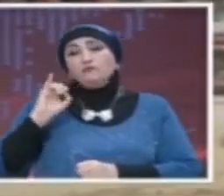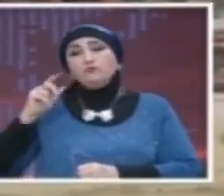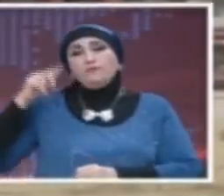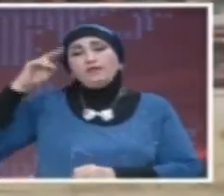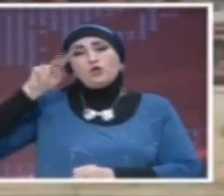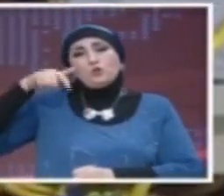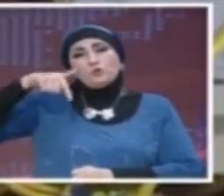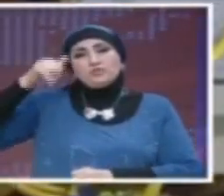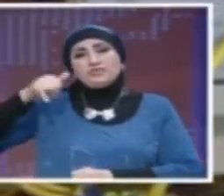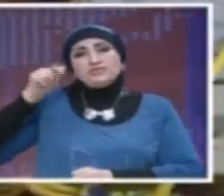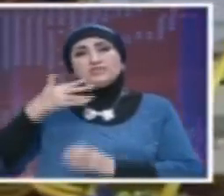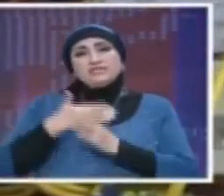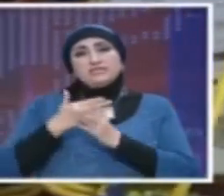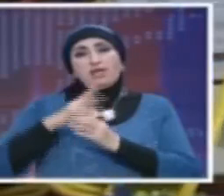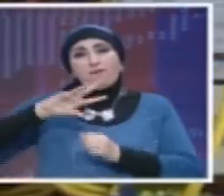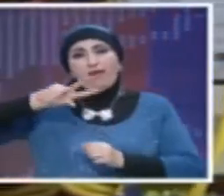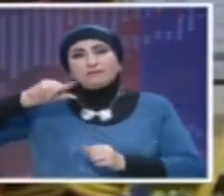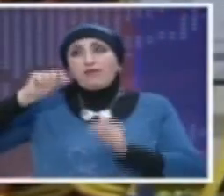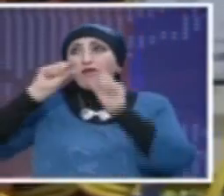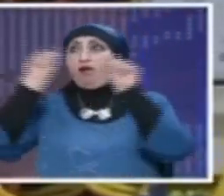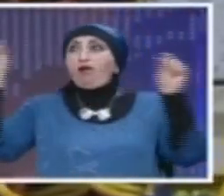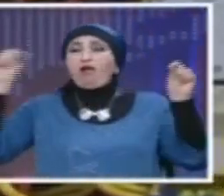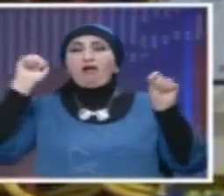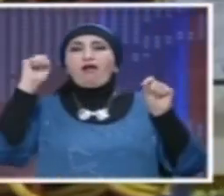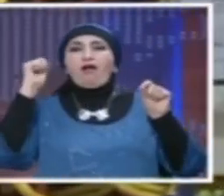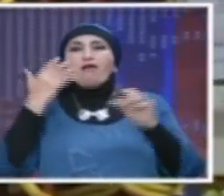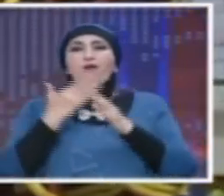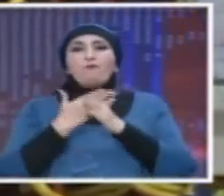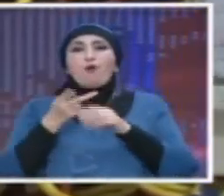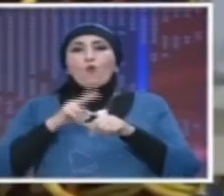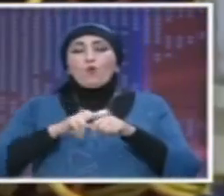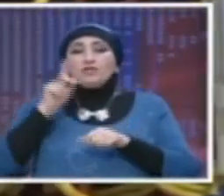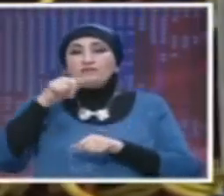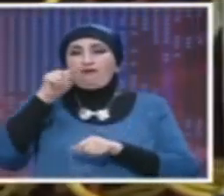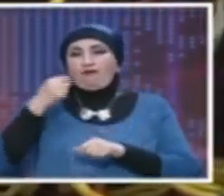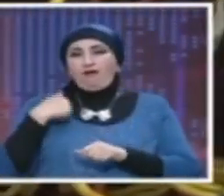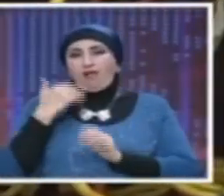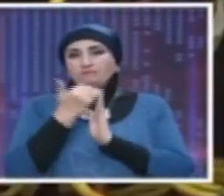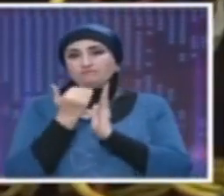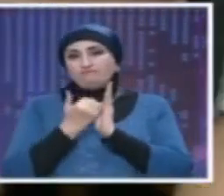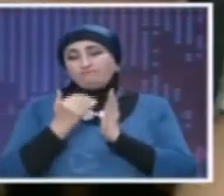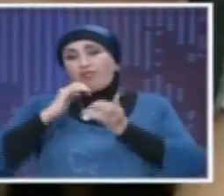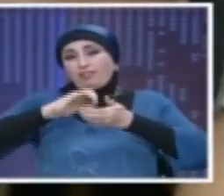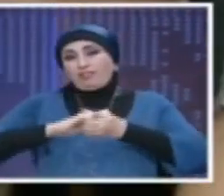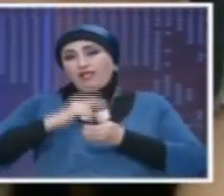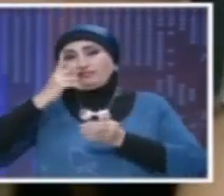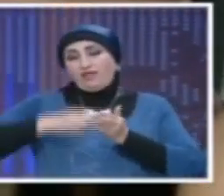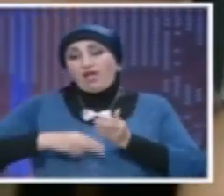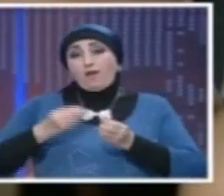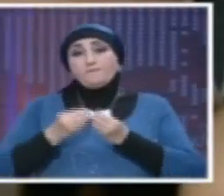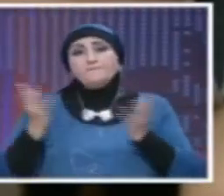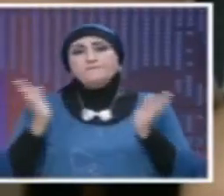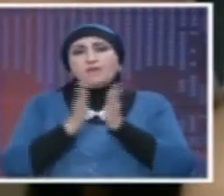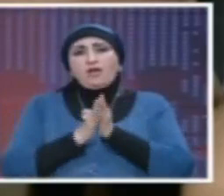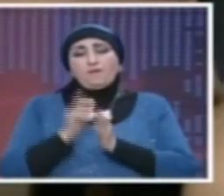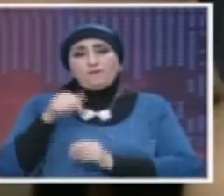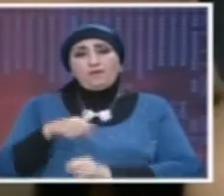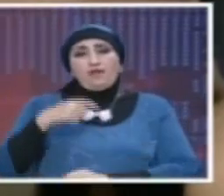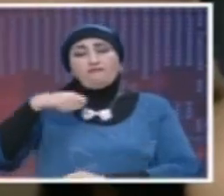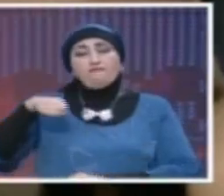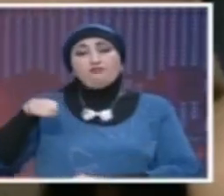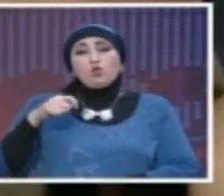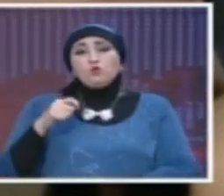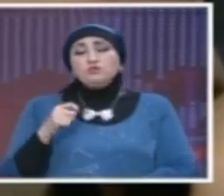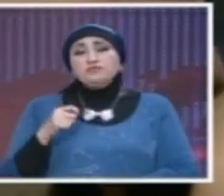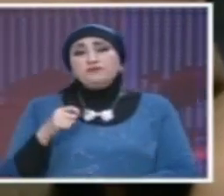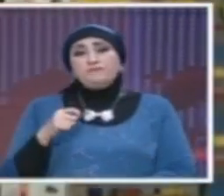76,560 قضية في مجال سرقة التيار الكهربائي ومخالفة شروط التعاقد بقيمة مالية محصلة في هذه